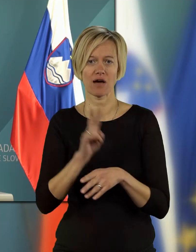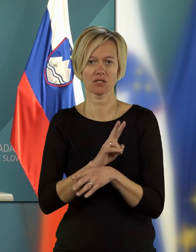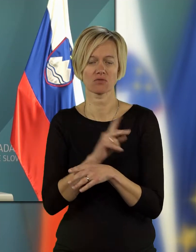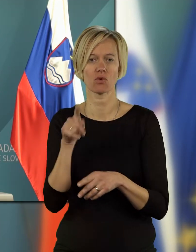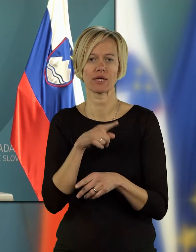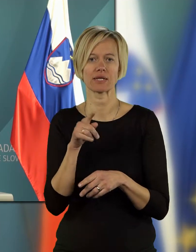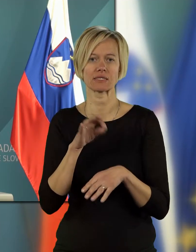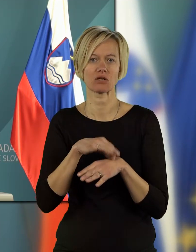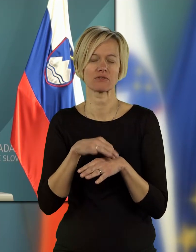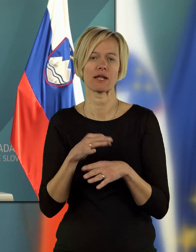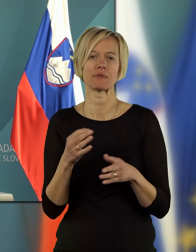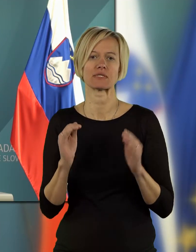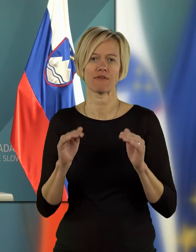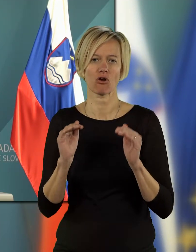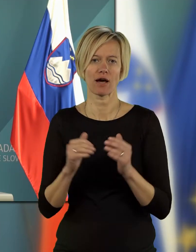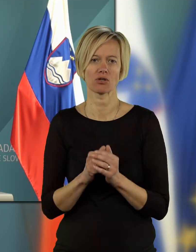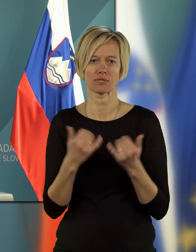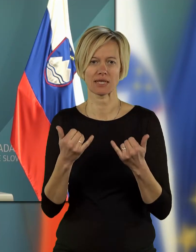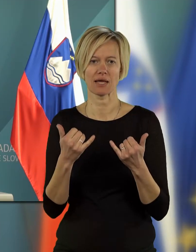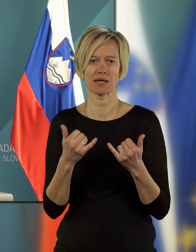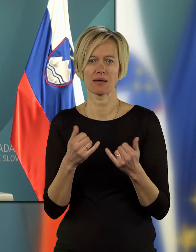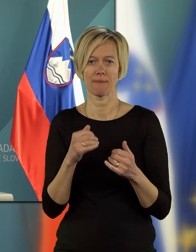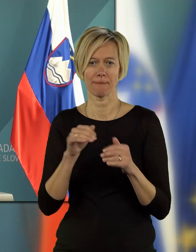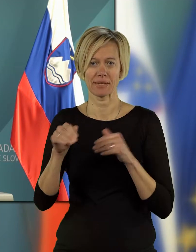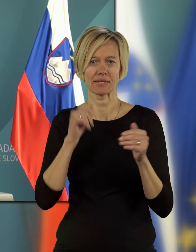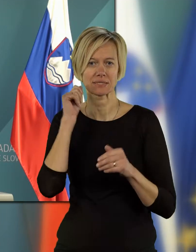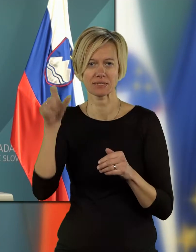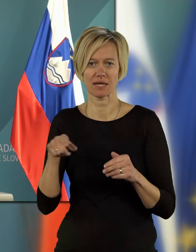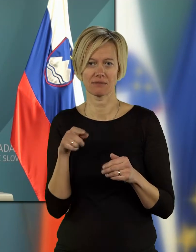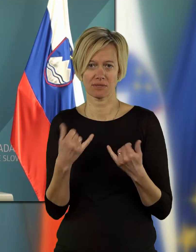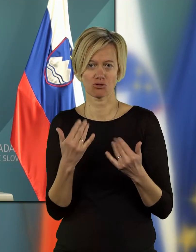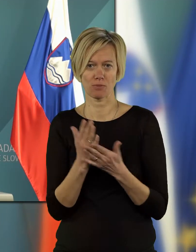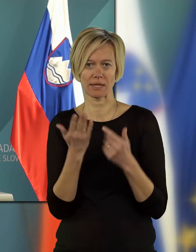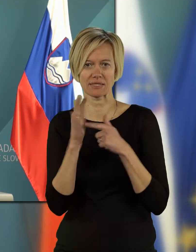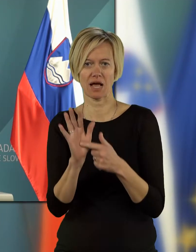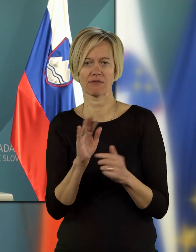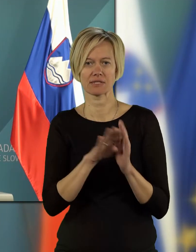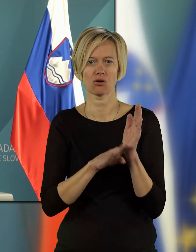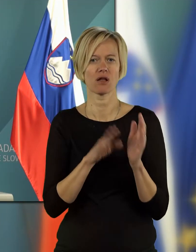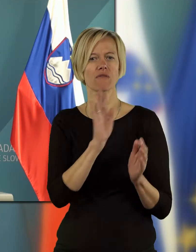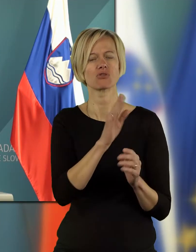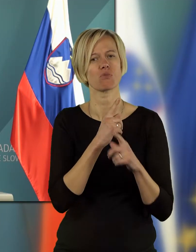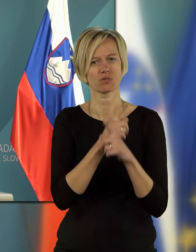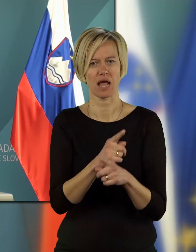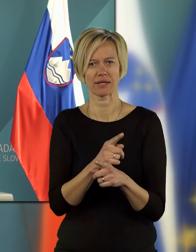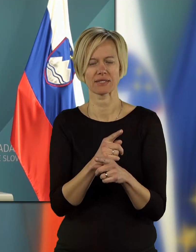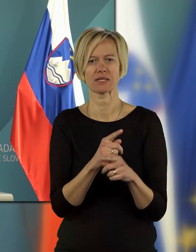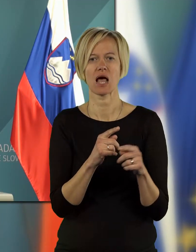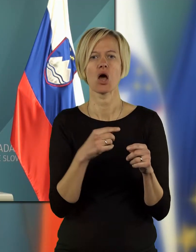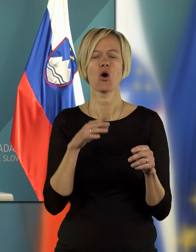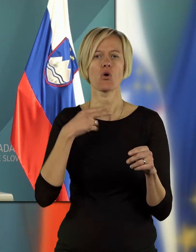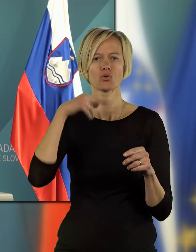varstvu in zdravstvenem zavarovanju, zdaj, ko vam je ministrica ta zakon predstavila, včeraj je bil vaš poslanec